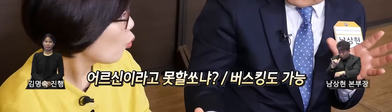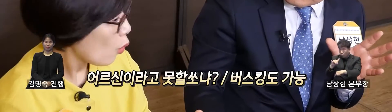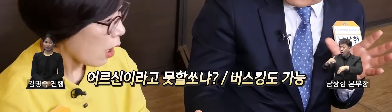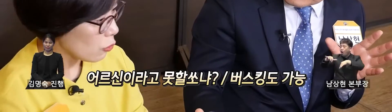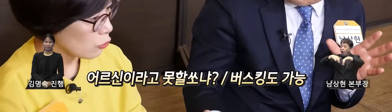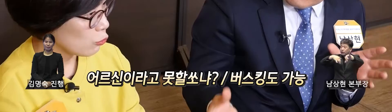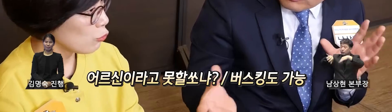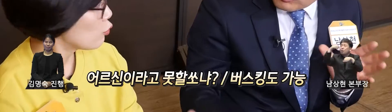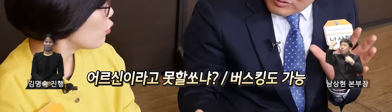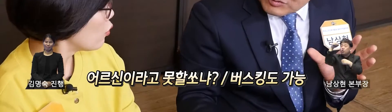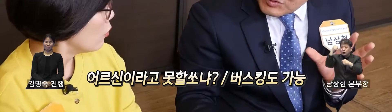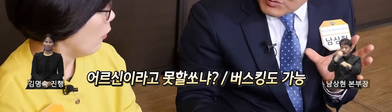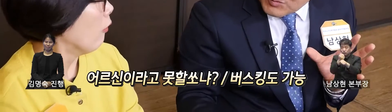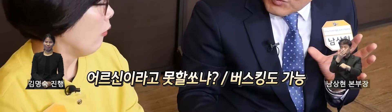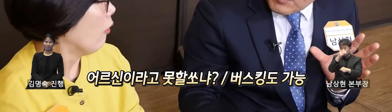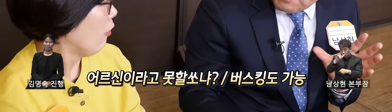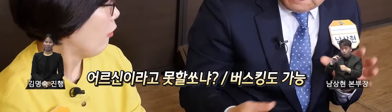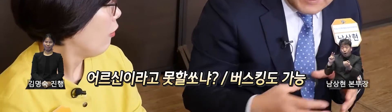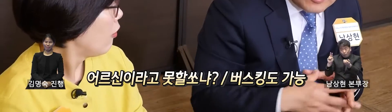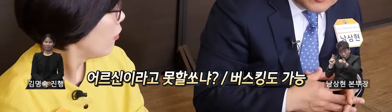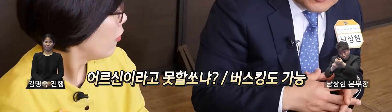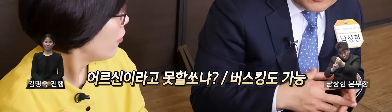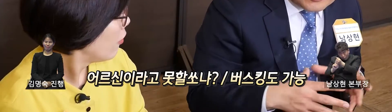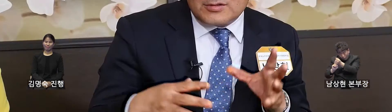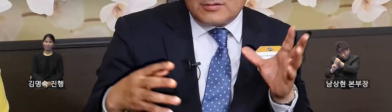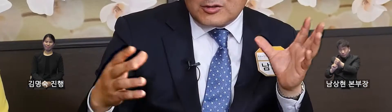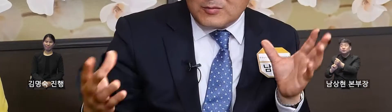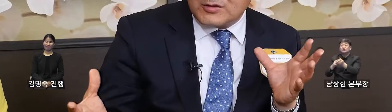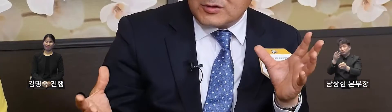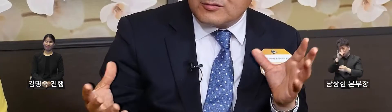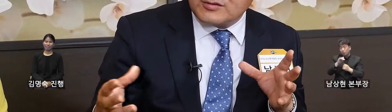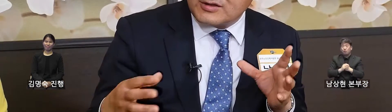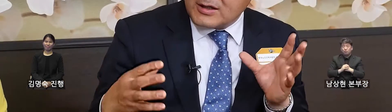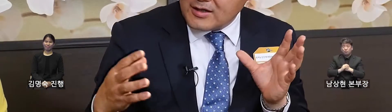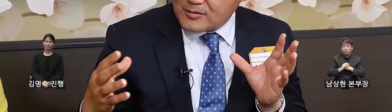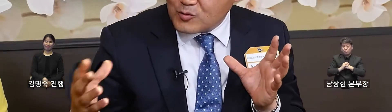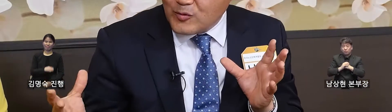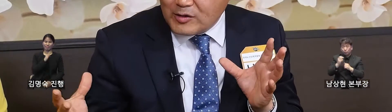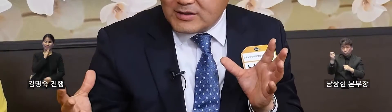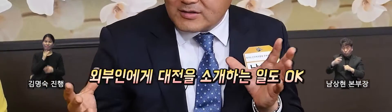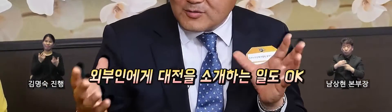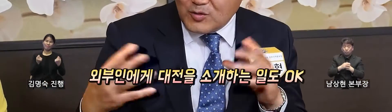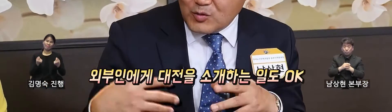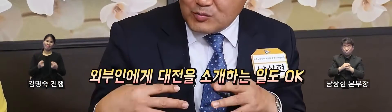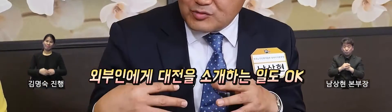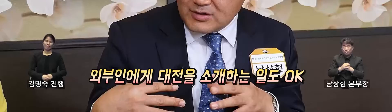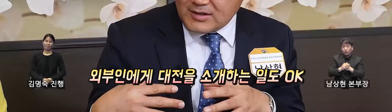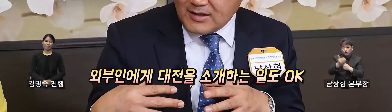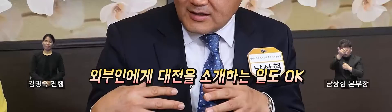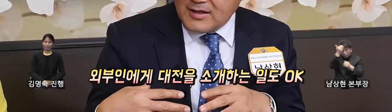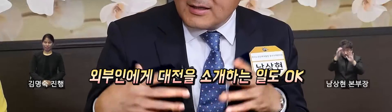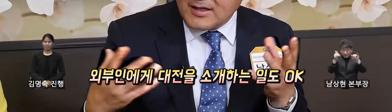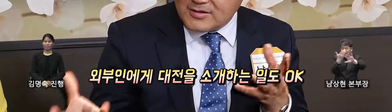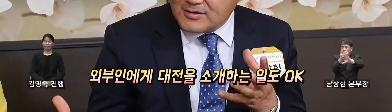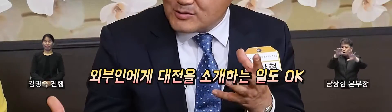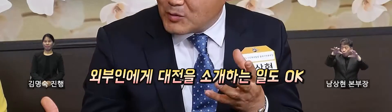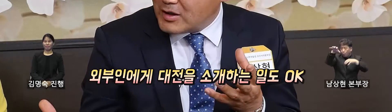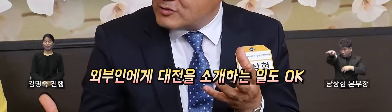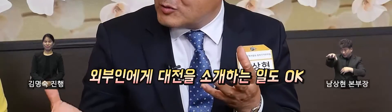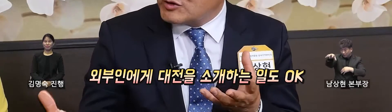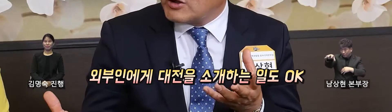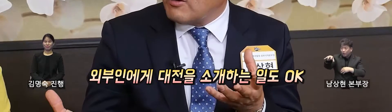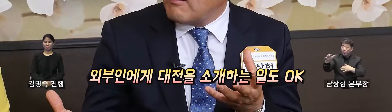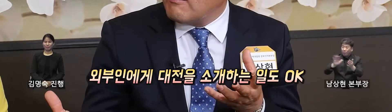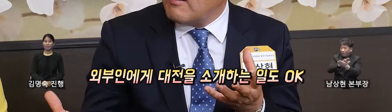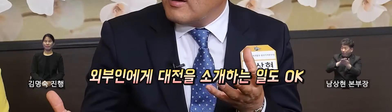할 수 있잖아요. 와우. 마술도 할 수 있고 또 젊은 친구들이나 또 외지에서 놀러 오는 분들한테 대전을